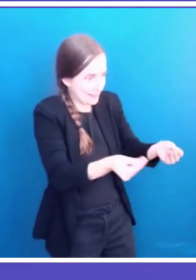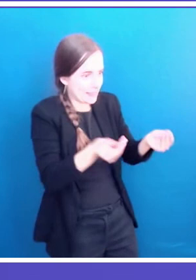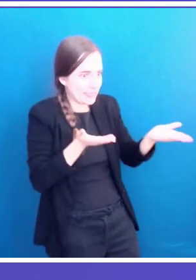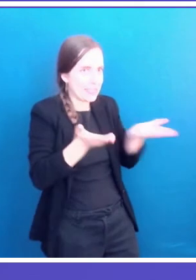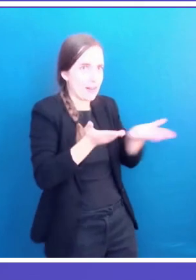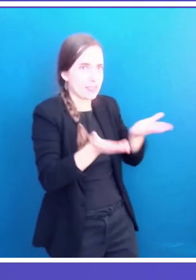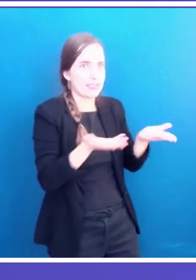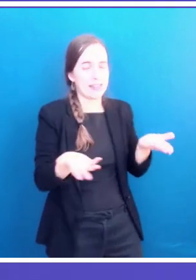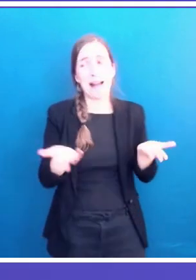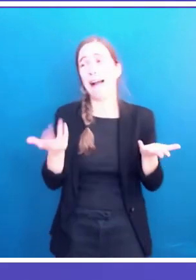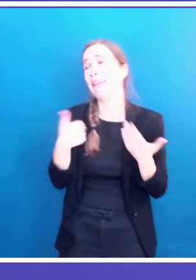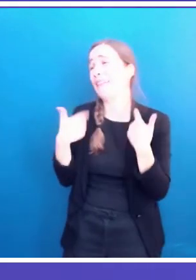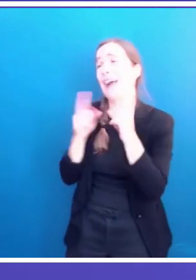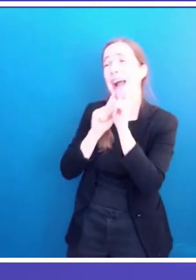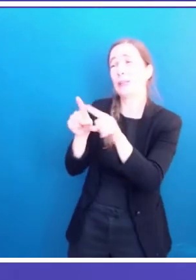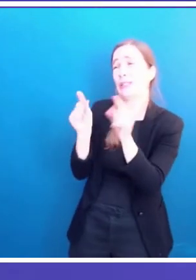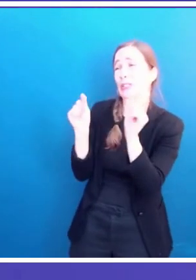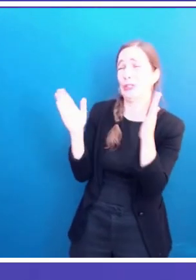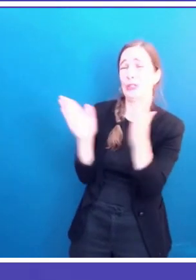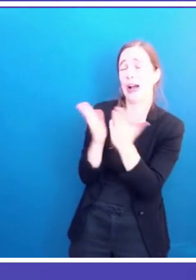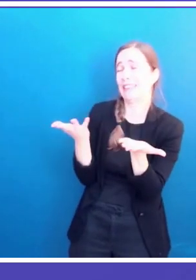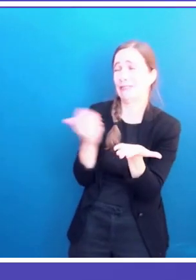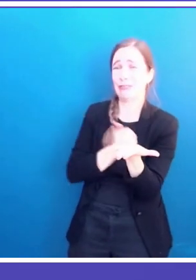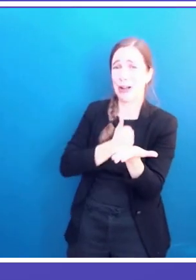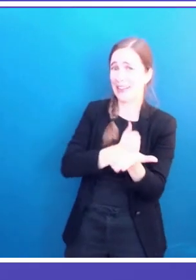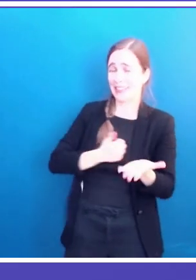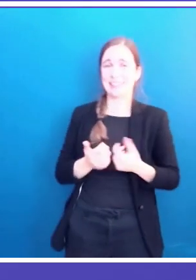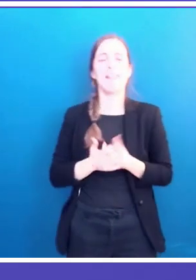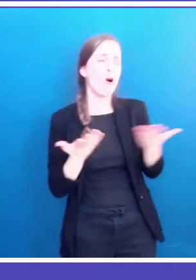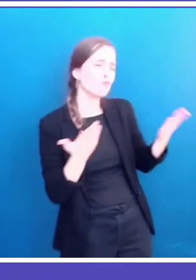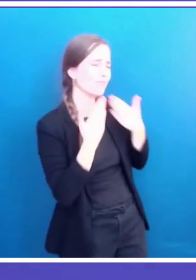أوجز الكلام. نعم شكرا، ممتاز.